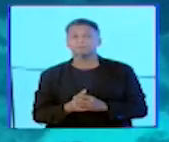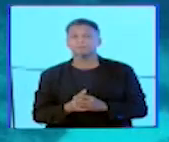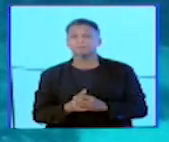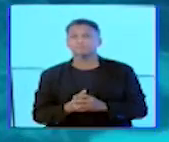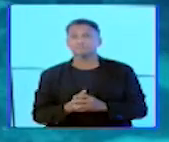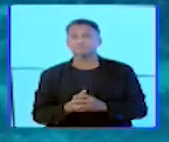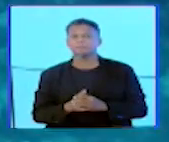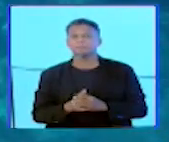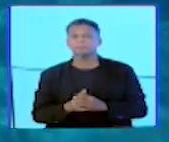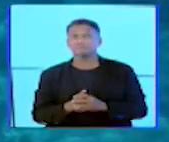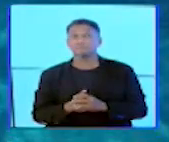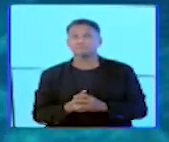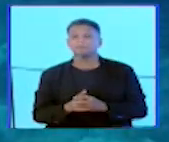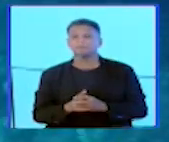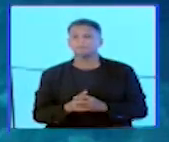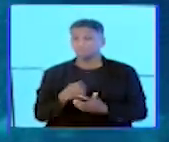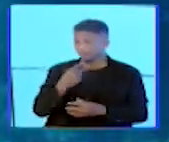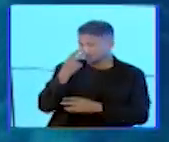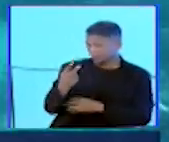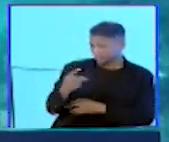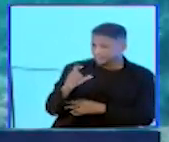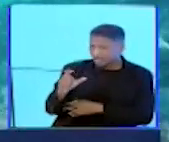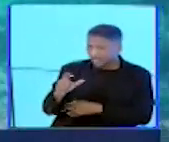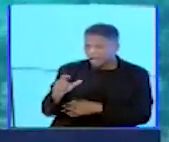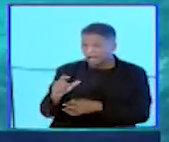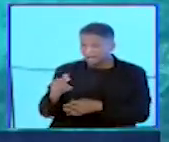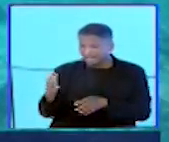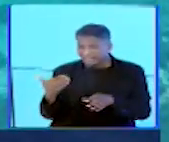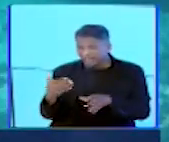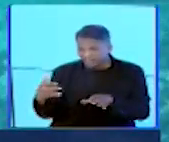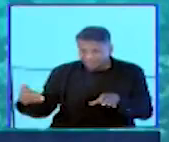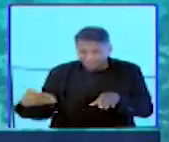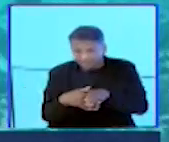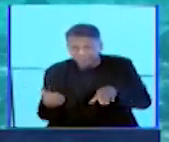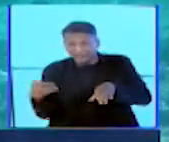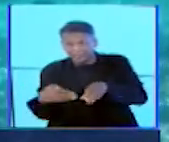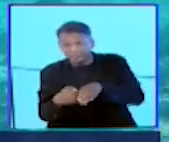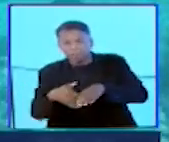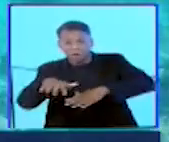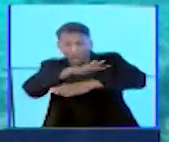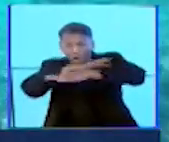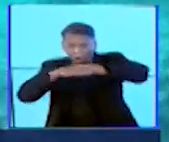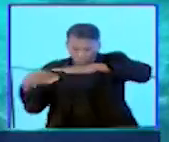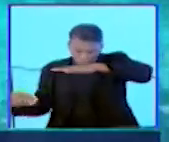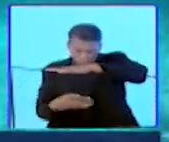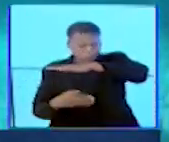Tidak hanya terkesima dengan cara menangkap ikan, alam bawah laut Pulau Pura benar-benar memanjakan